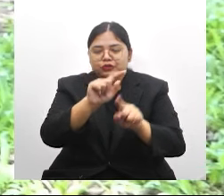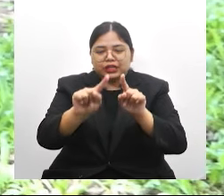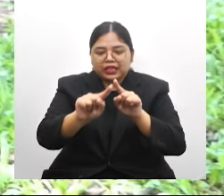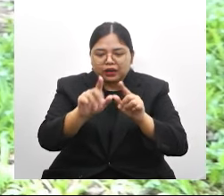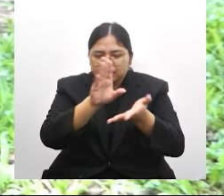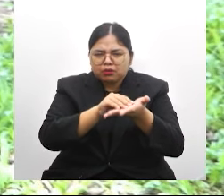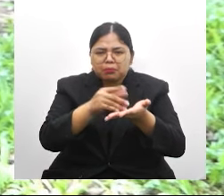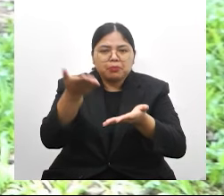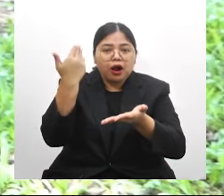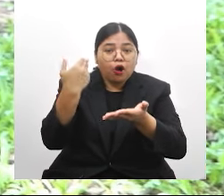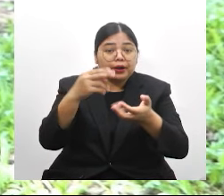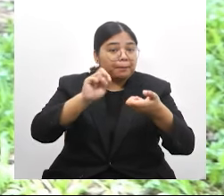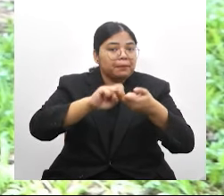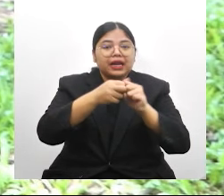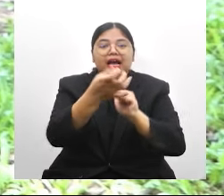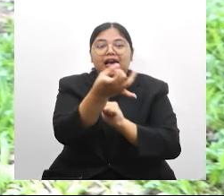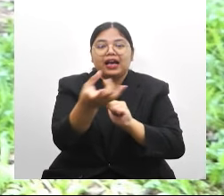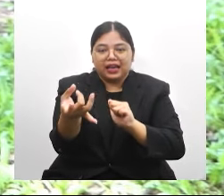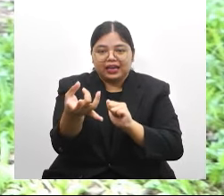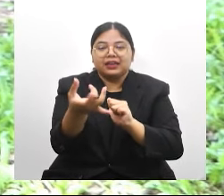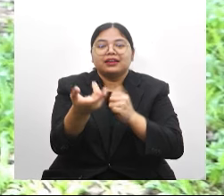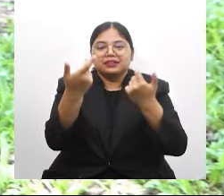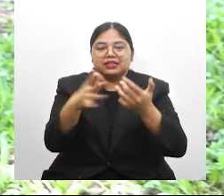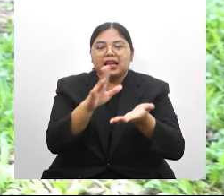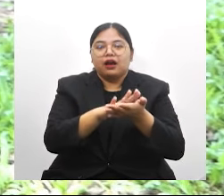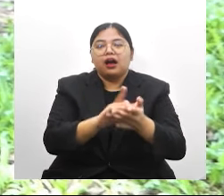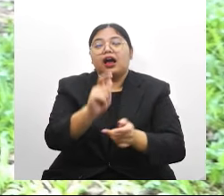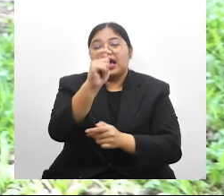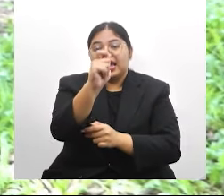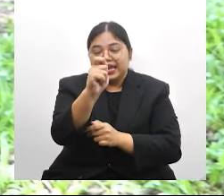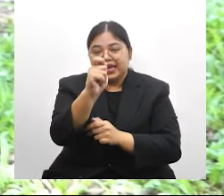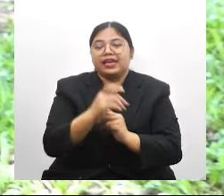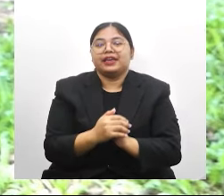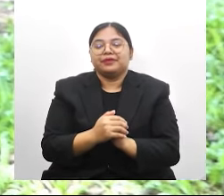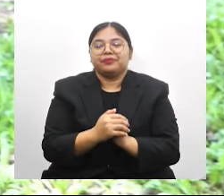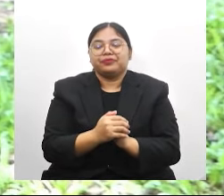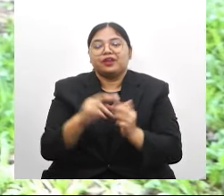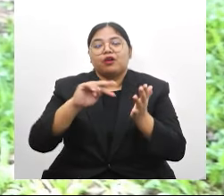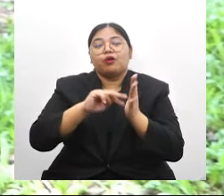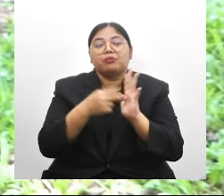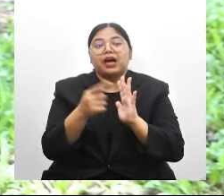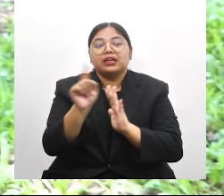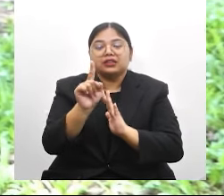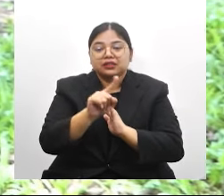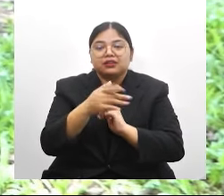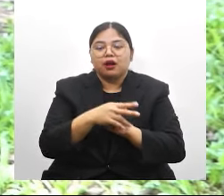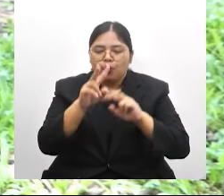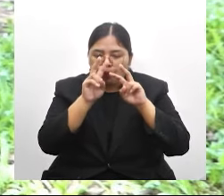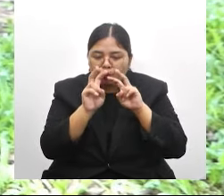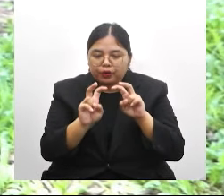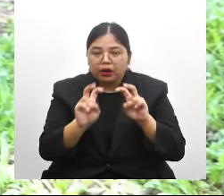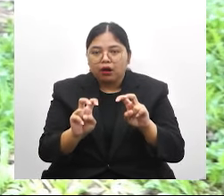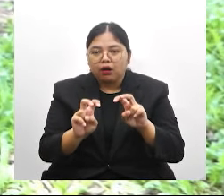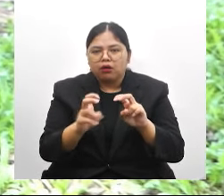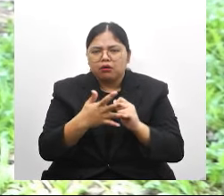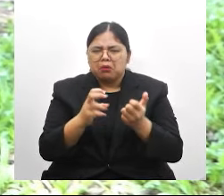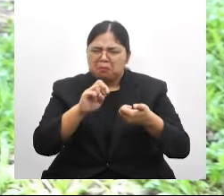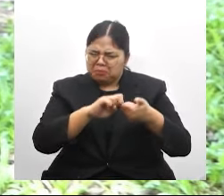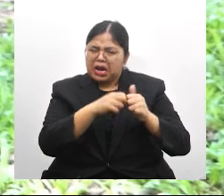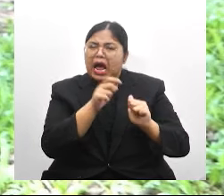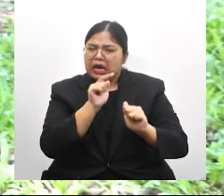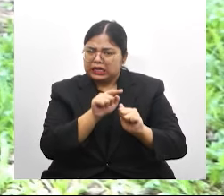ปัญหายังไงบ้างนะคะจากนั้นเนี่ยก็มาที่ aก็คือ analyนะคะก็จะอยู่ในขั้นของการวิเคราะห์ว่าเรามีปัญหาอย่างนี้เรา